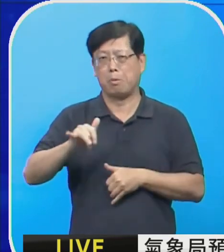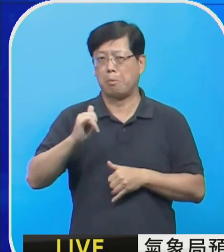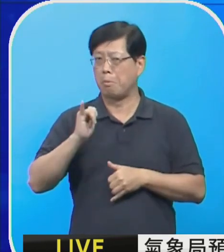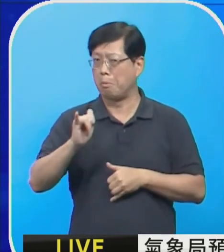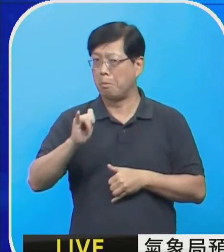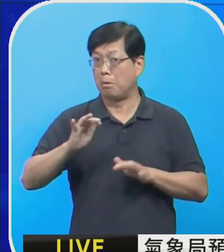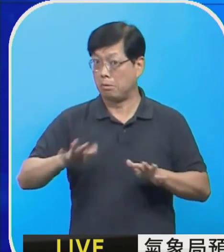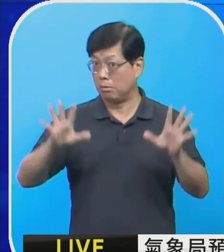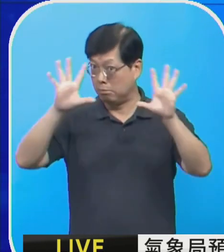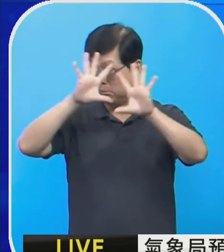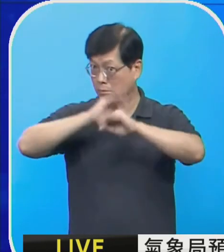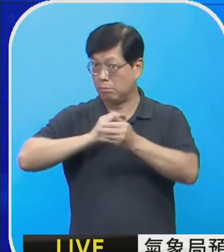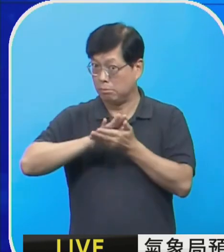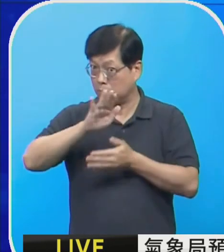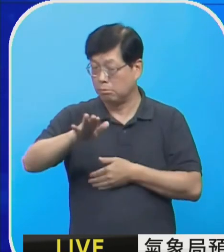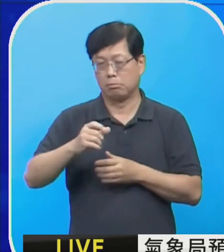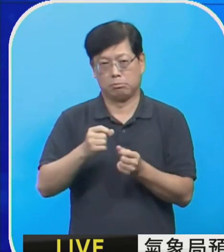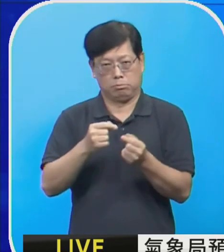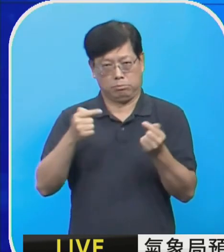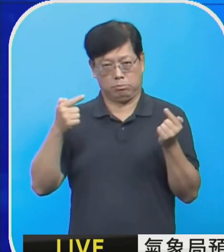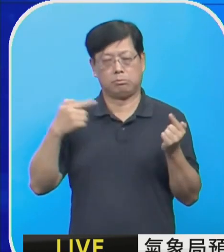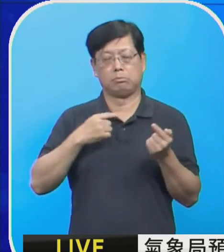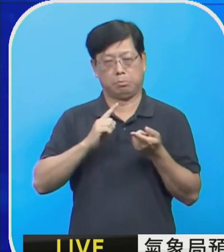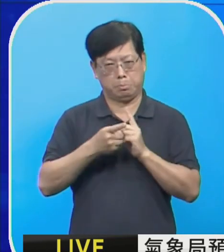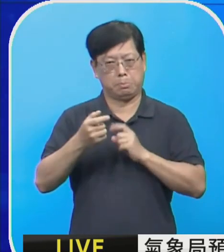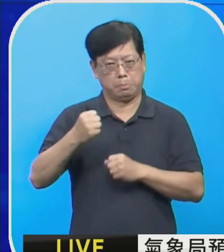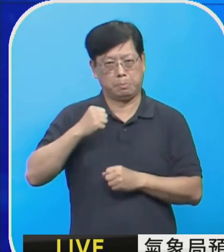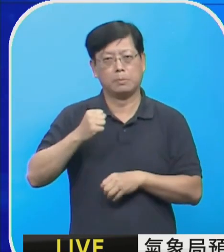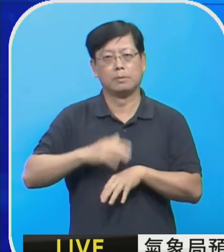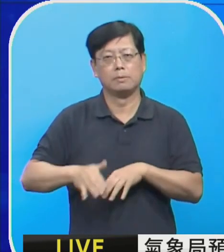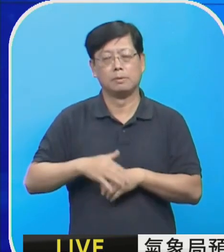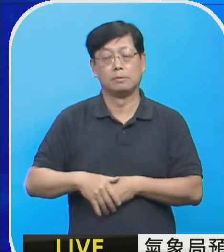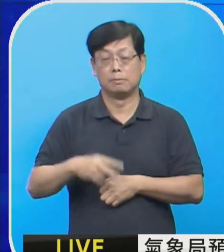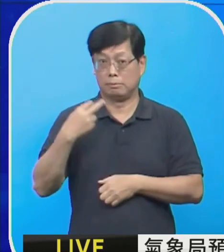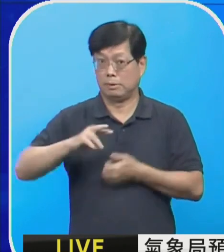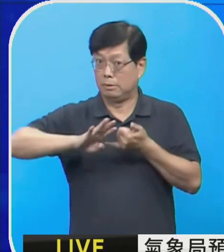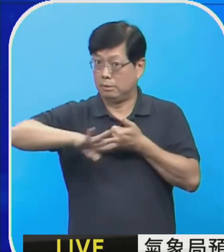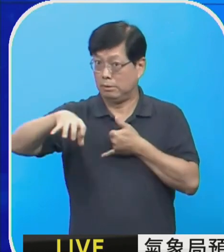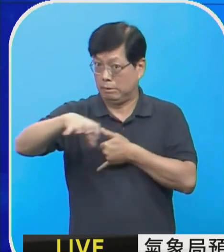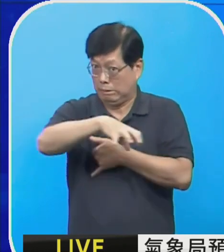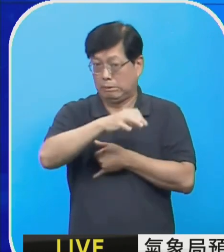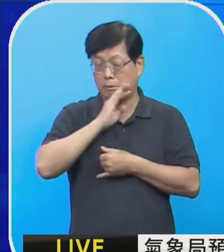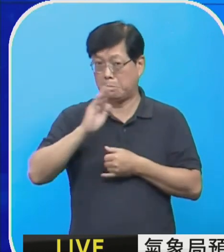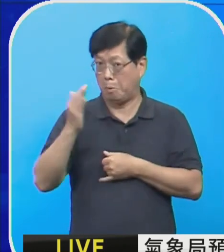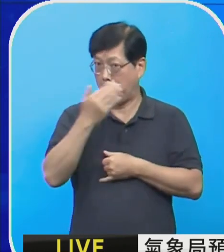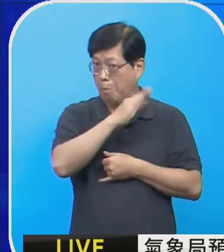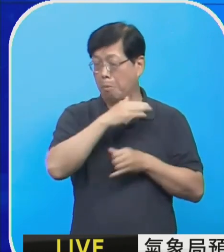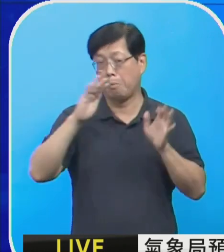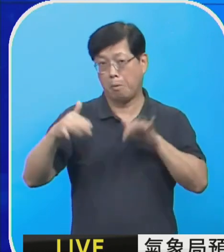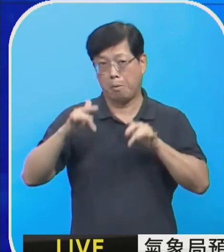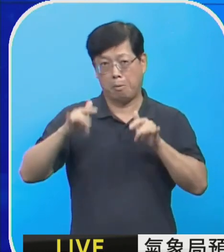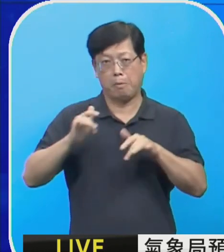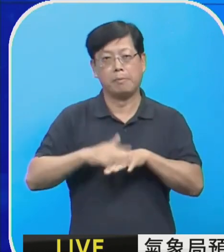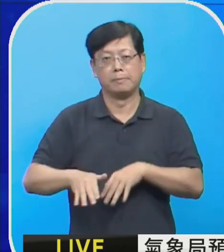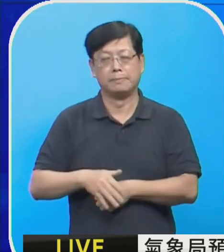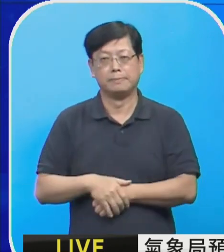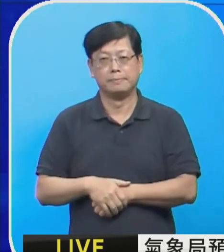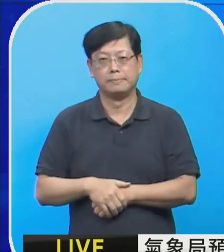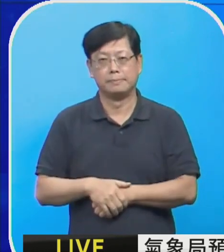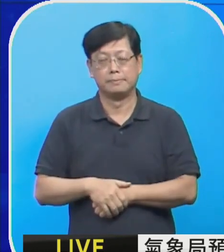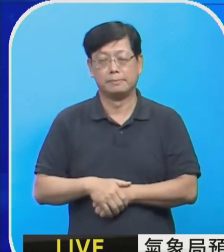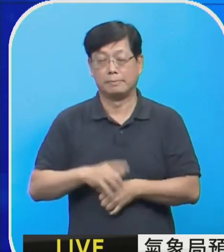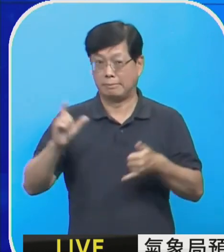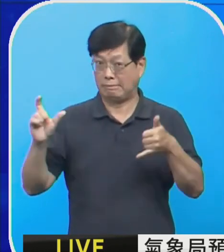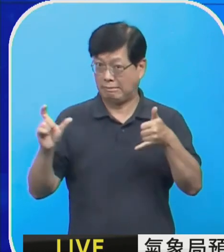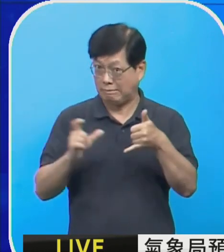预计今天入夜之后风雨也会明显的转强，而至于其他地方也都会有间歇性的阵风或大雨出现。台